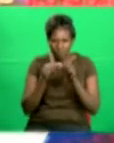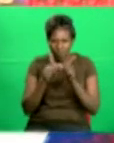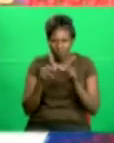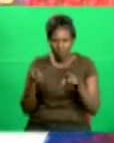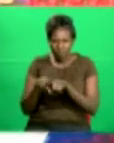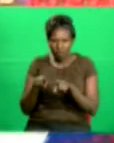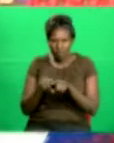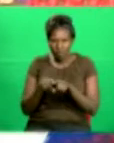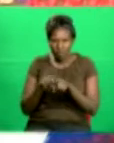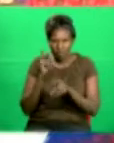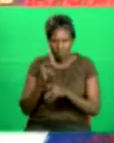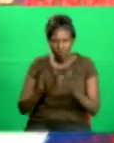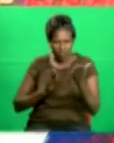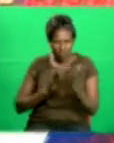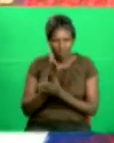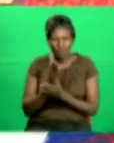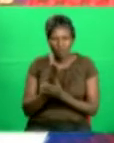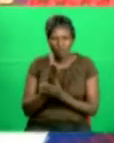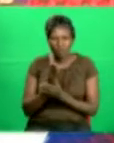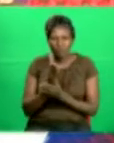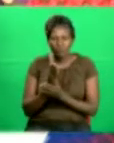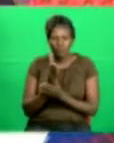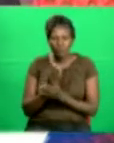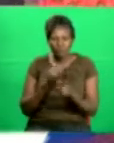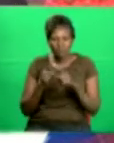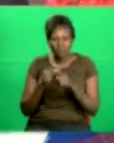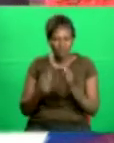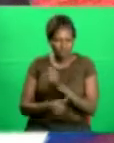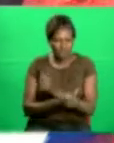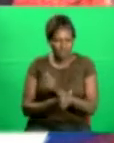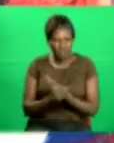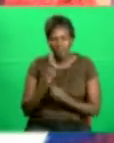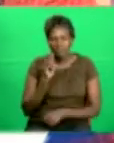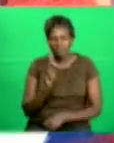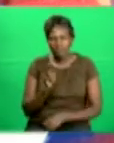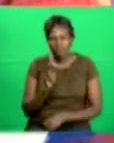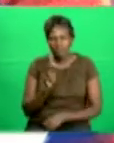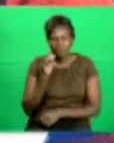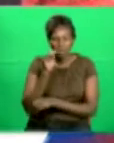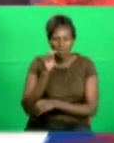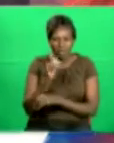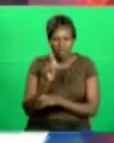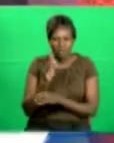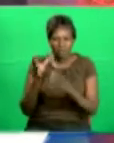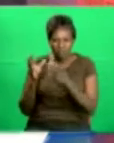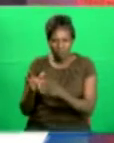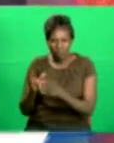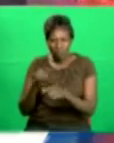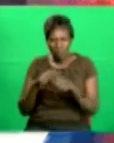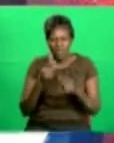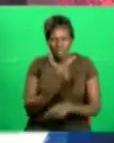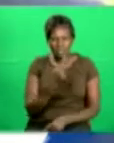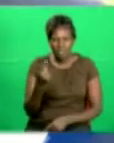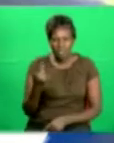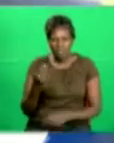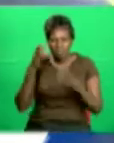mtu anaweza pita katikati. Na hiyo kupita katikati ndio danger tunaona. Tumeomba muungano, lakini kila mtu amekuwa kichwa